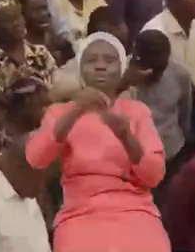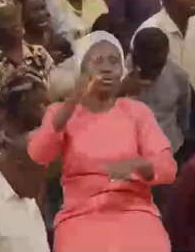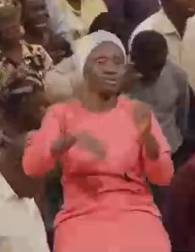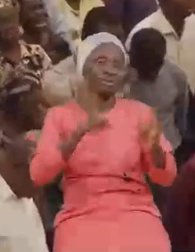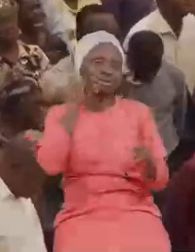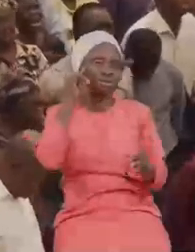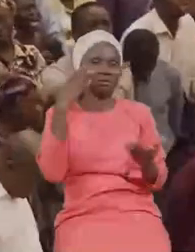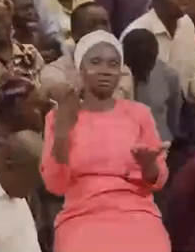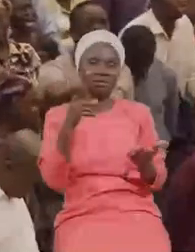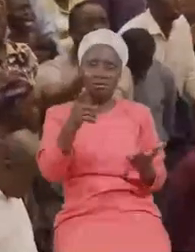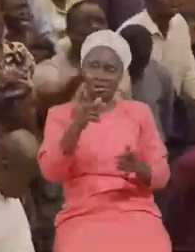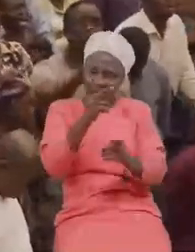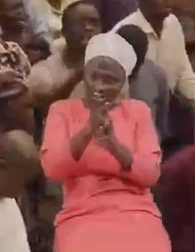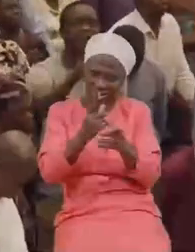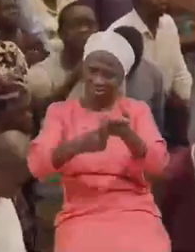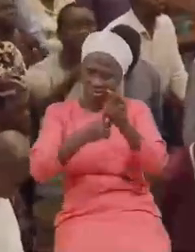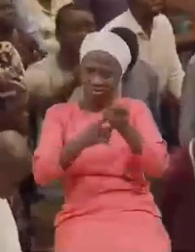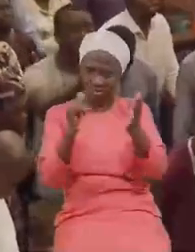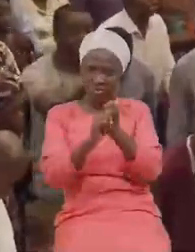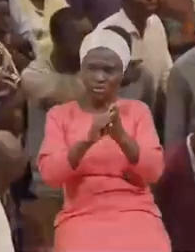accroche-toi cette parole